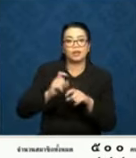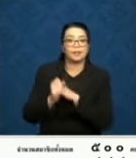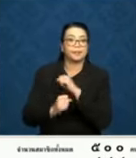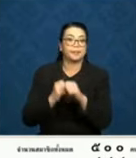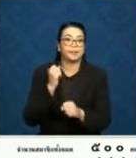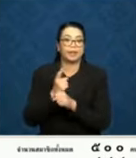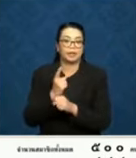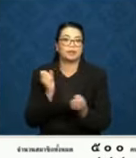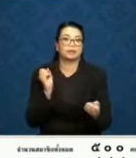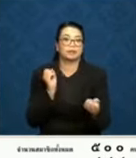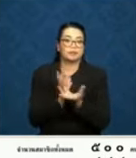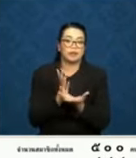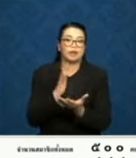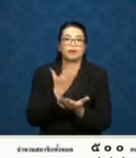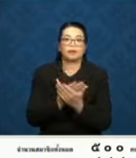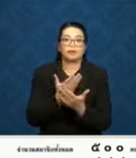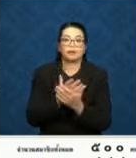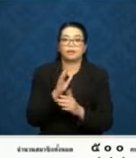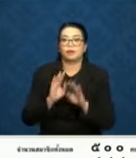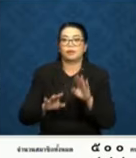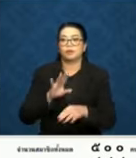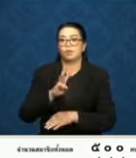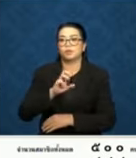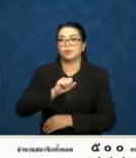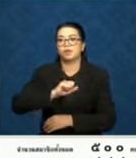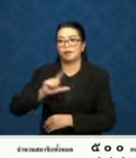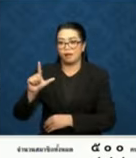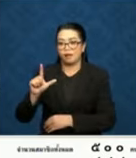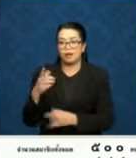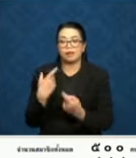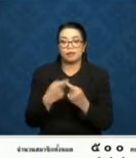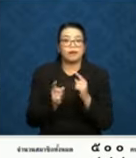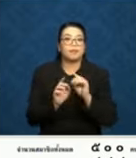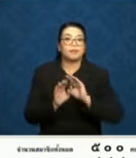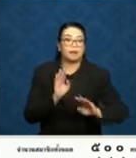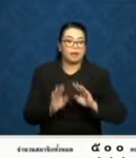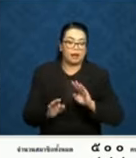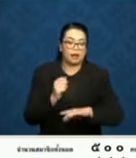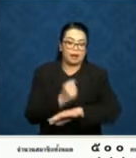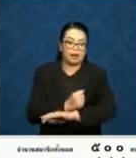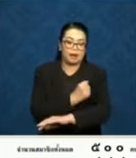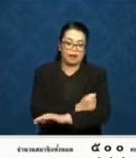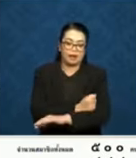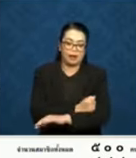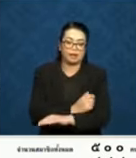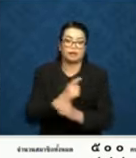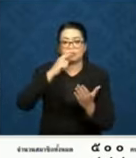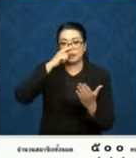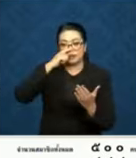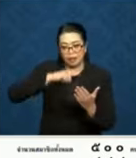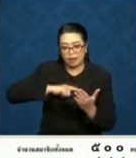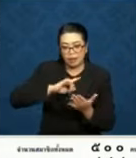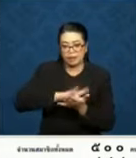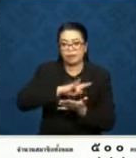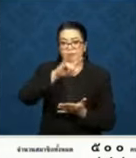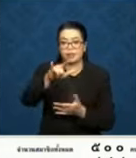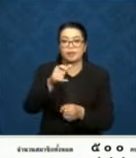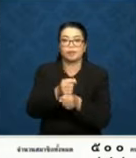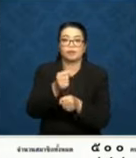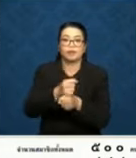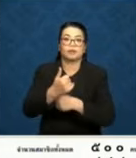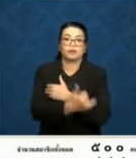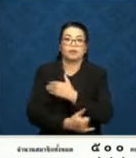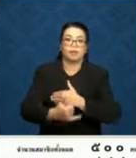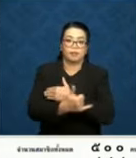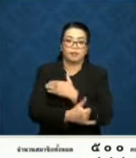เราจะเสียหายไปประมาณ 6 แนล้านแต่โดยประมาณแรงงานของประเทศไทยเราที่ไปทำงานในต่างประเทศ